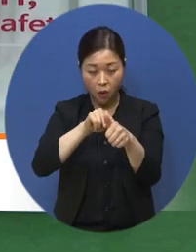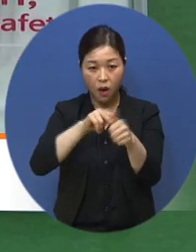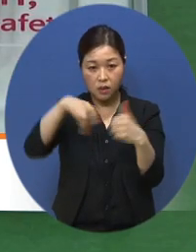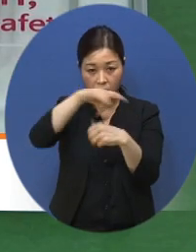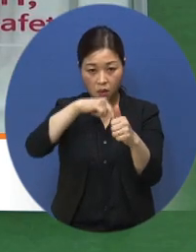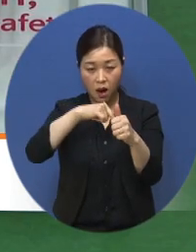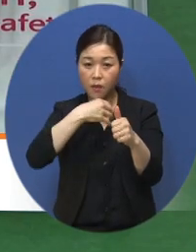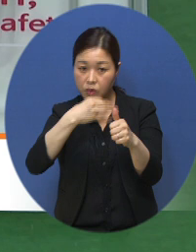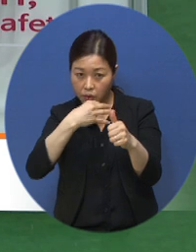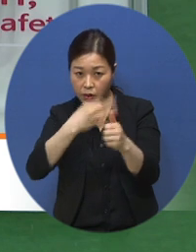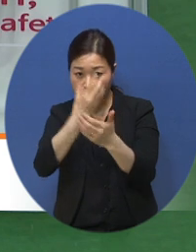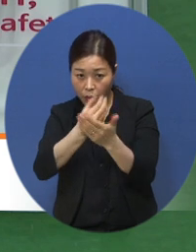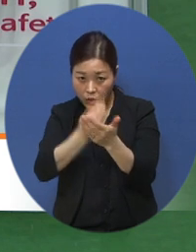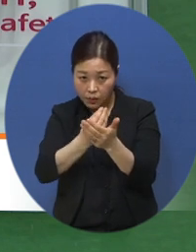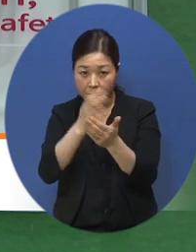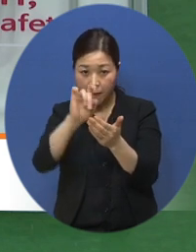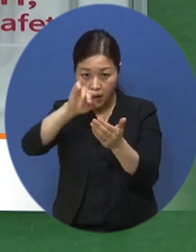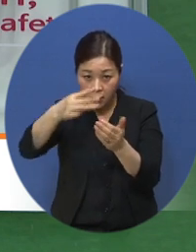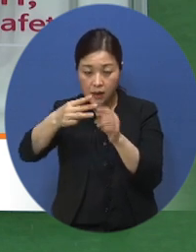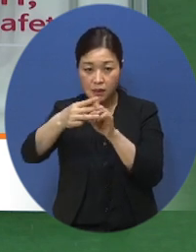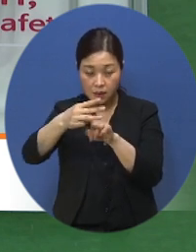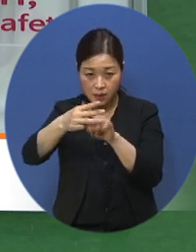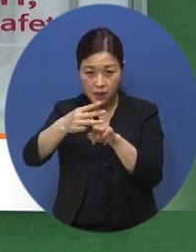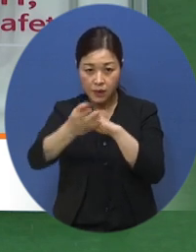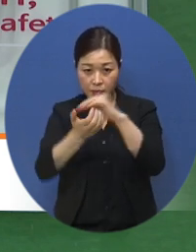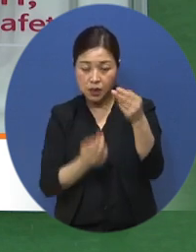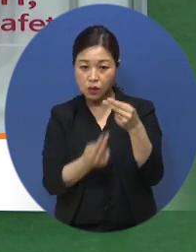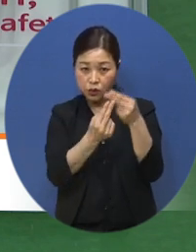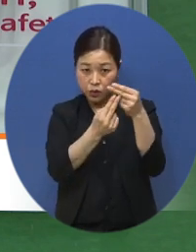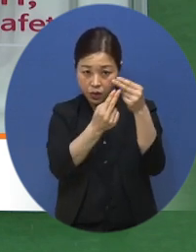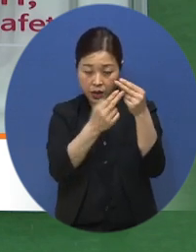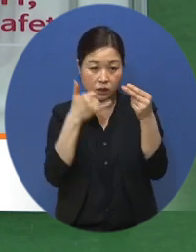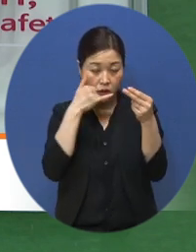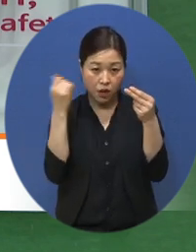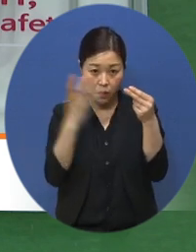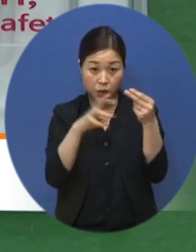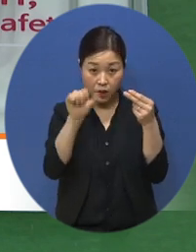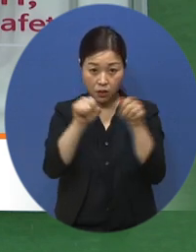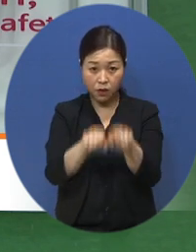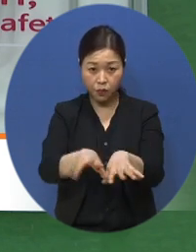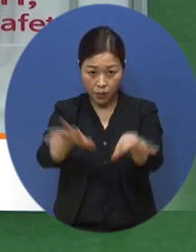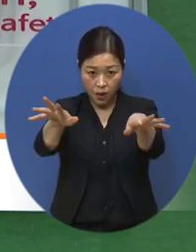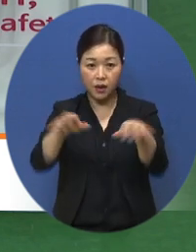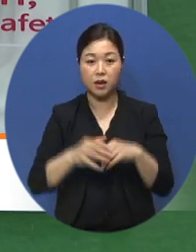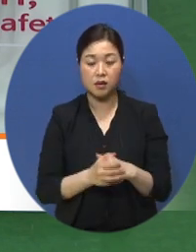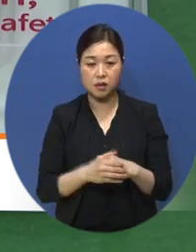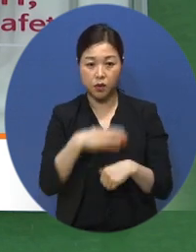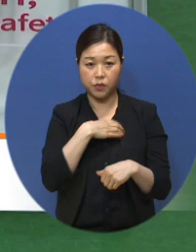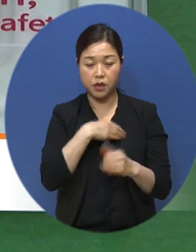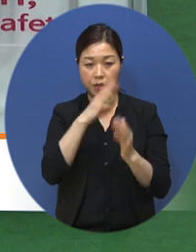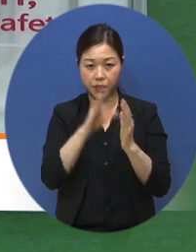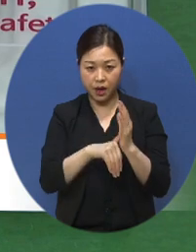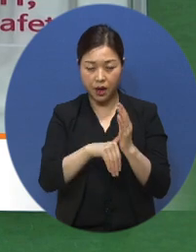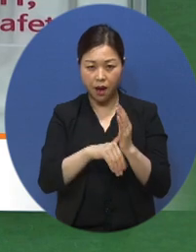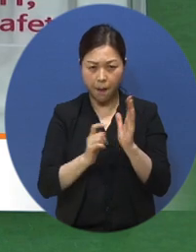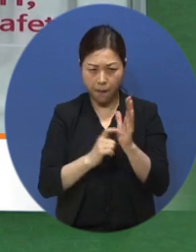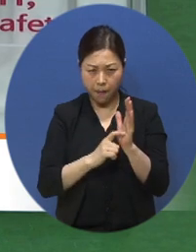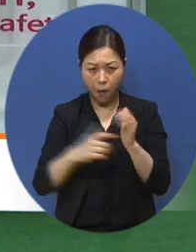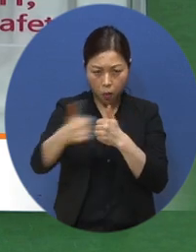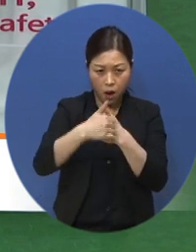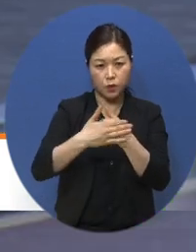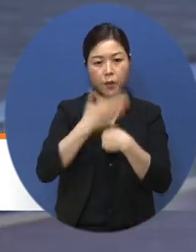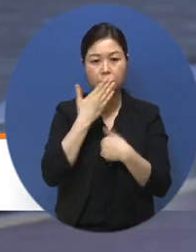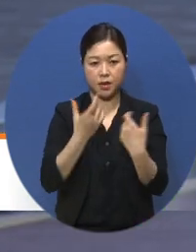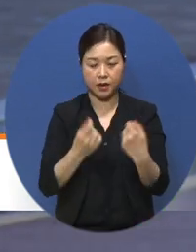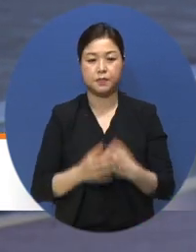녹음 파일 등이 사전에 등록된 5개의 전화번호로 전송되는 시스템으로 비상시에 즉각 도움을 받을 수